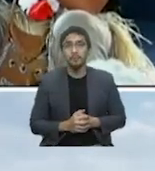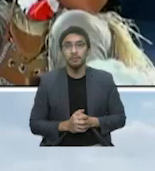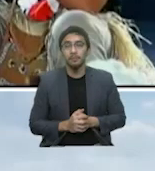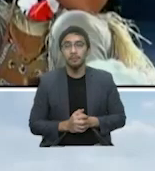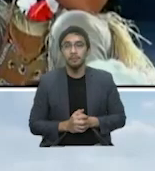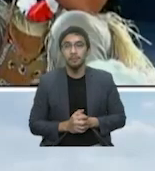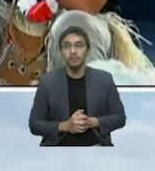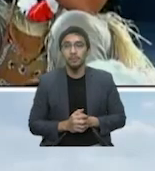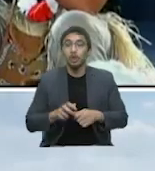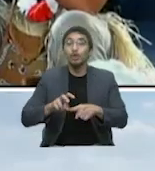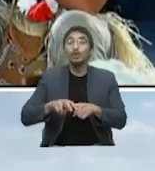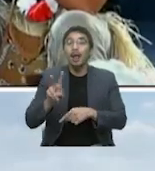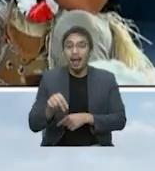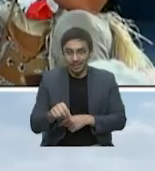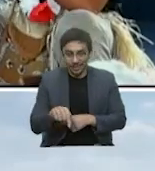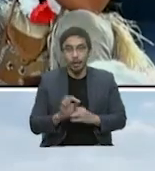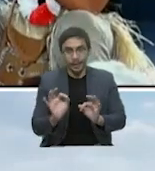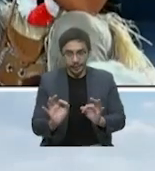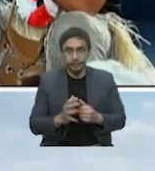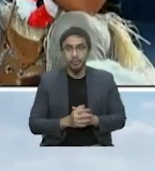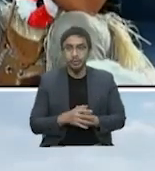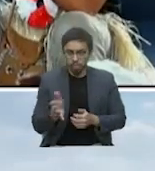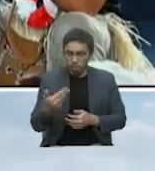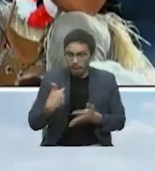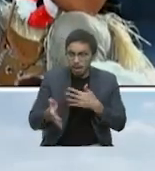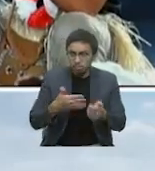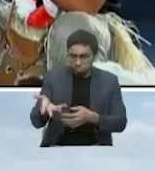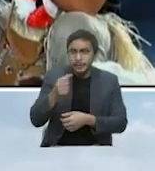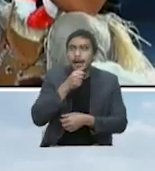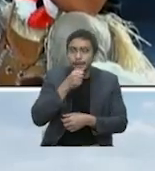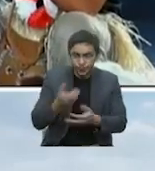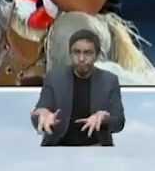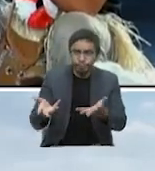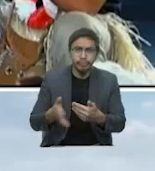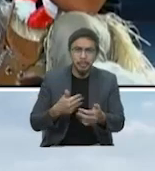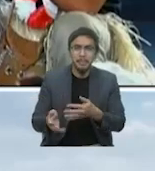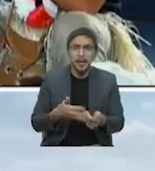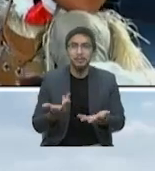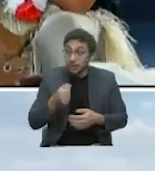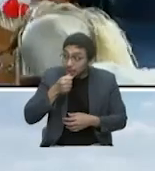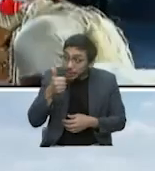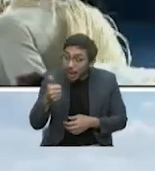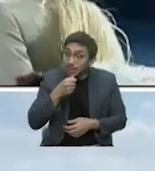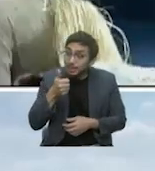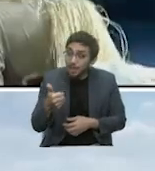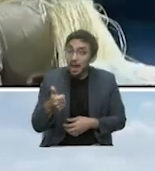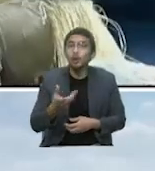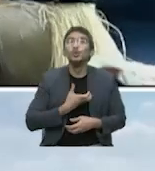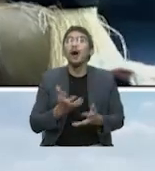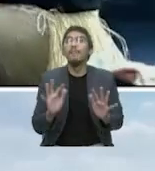katanya Ha nyanyi aja gimana bisa nyanyi kah lagu apa Kakak sukanya lagu apa